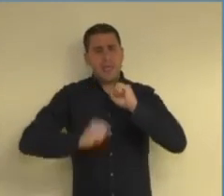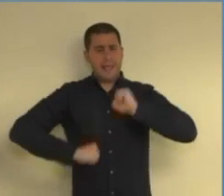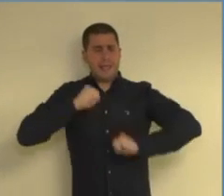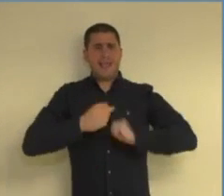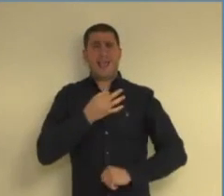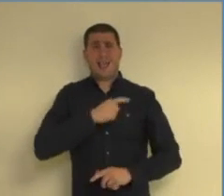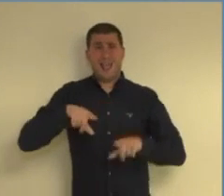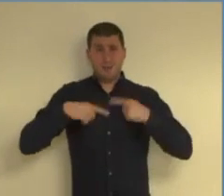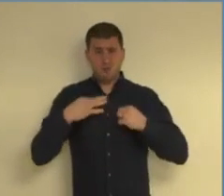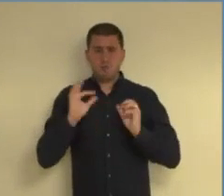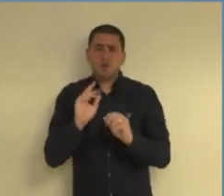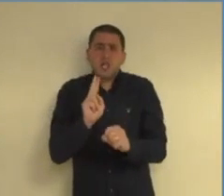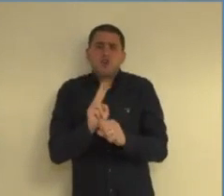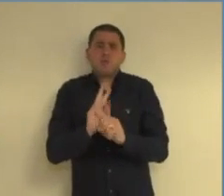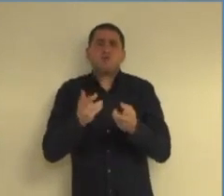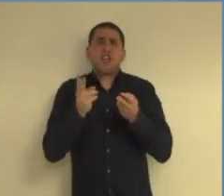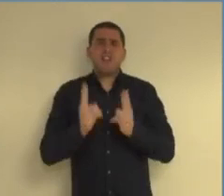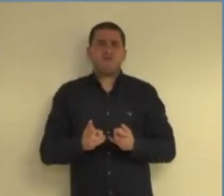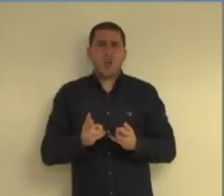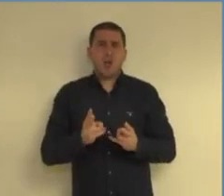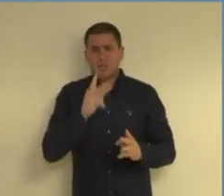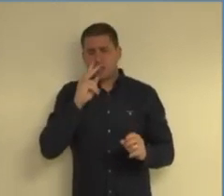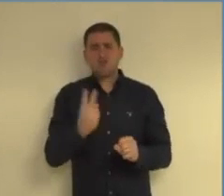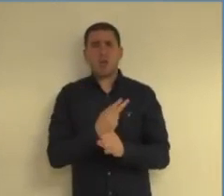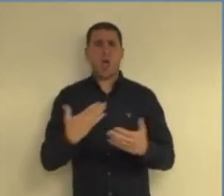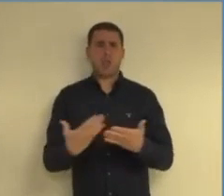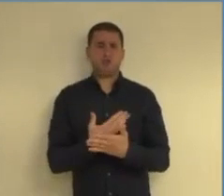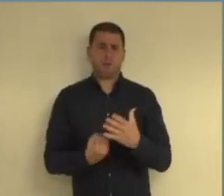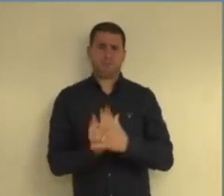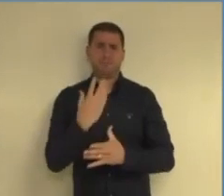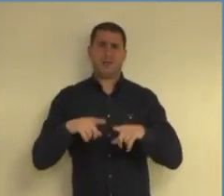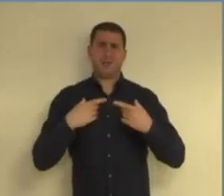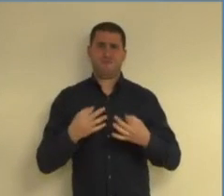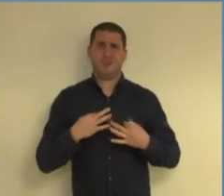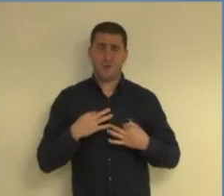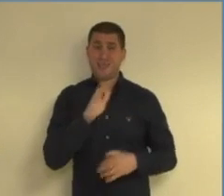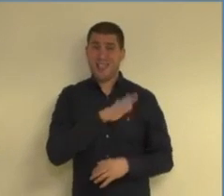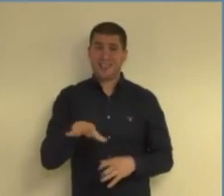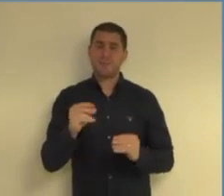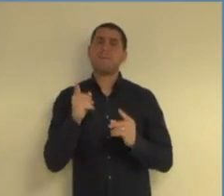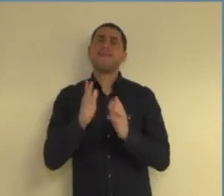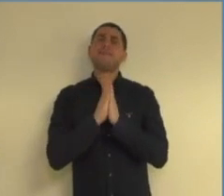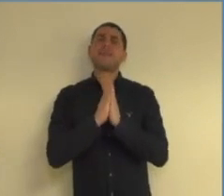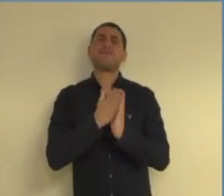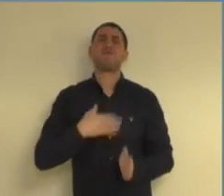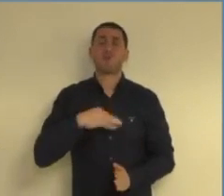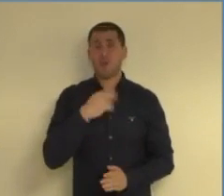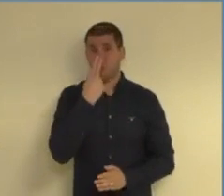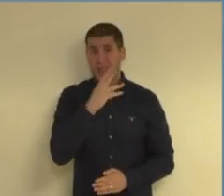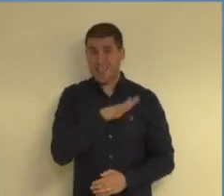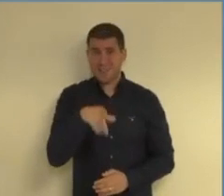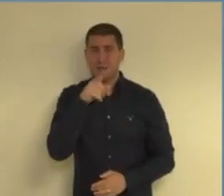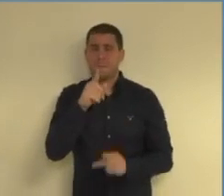אורחות חיינו כדי לשמר כמה שיותר מהשגרות החדשות שאנחנו ניצור על עצמנו הילדים הם התקווה שלנו, אני רואה את